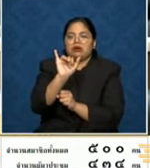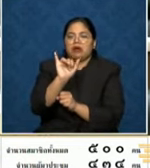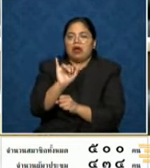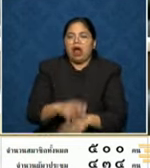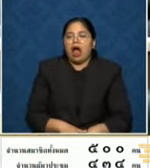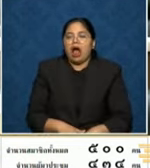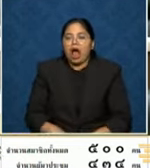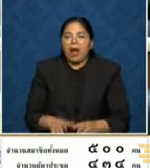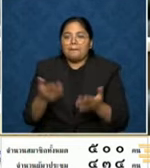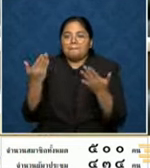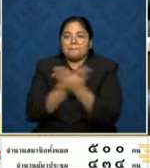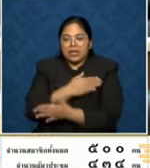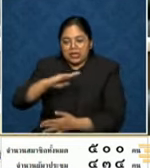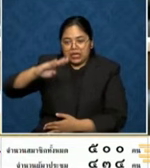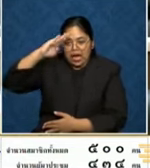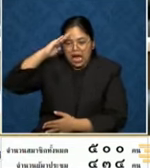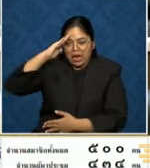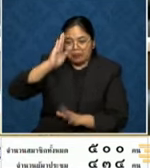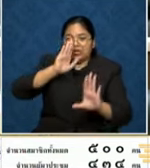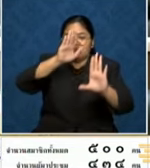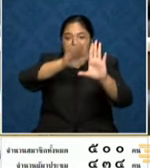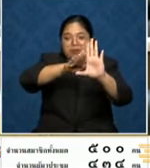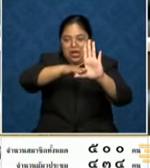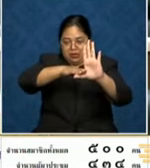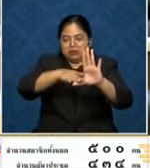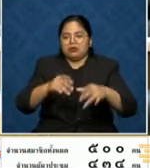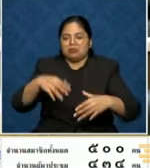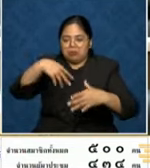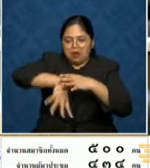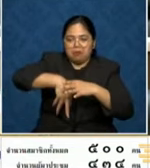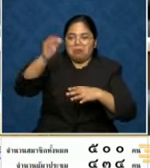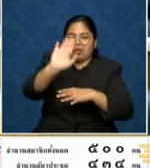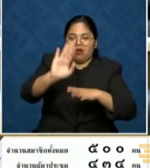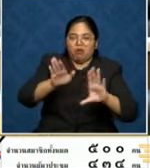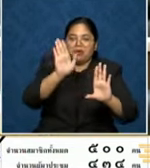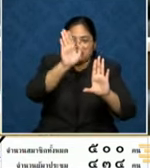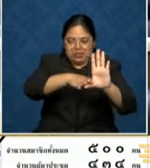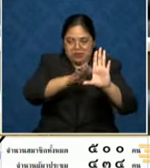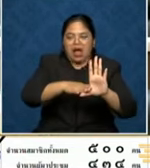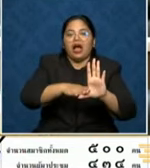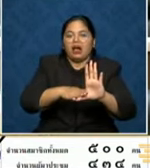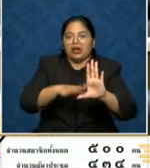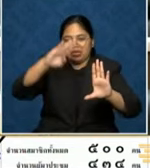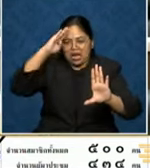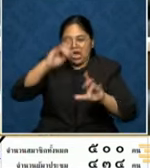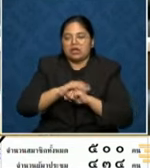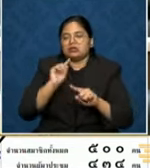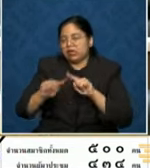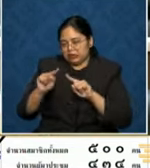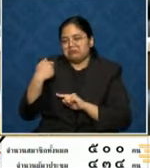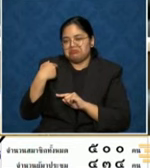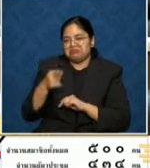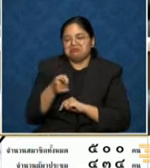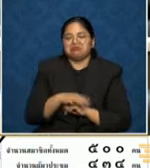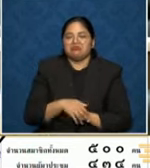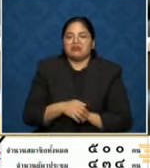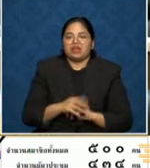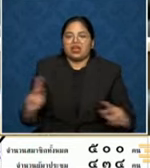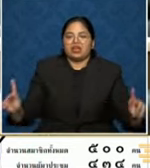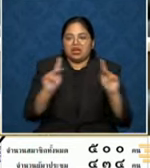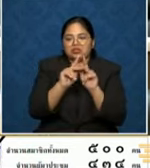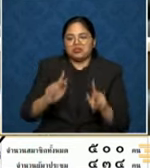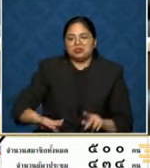เป็นสมัครใจปรับปรุงหลักสูตรรอดอให้เป็นหลักสูตรแบบสร้างสรรค์ครับท่านประธานครับเห็นท่านรัฐมนตรีว่าการกระทรวงกลาโห